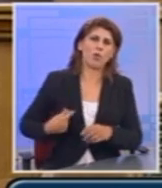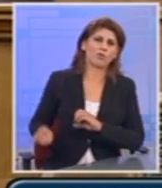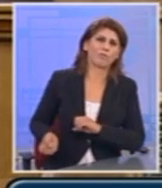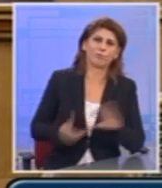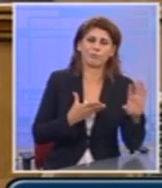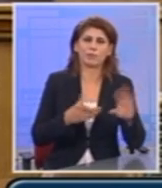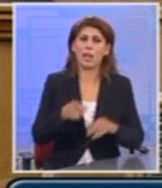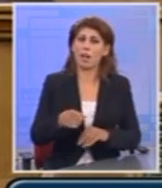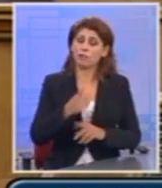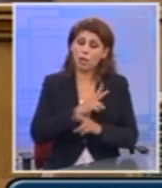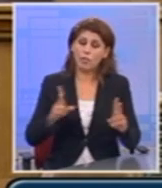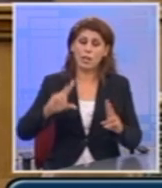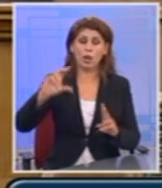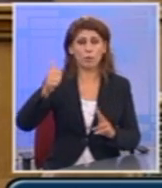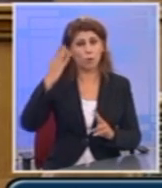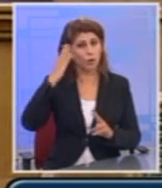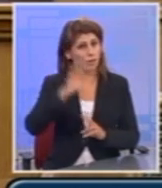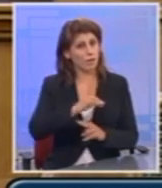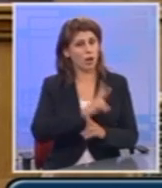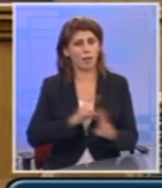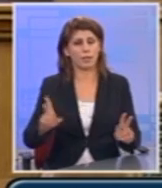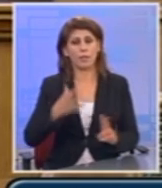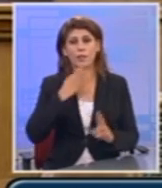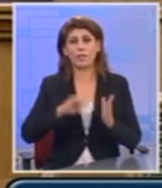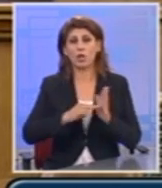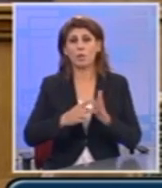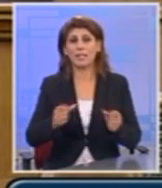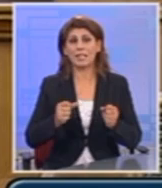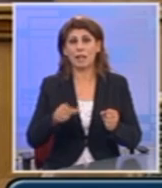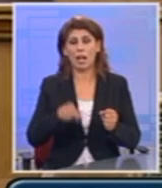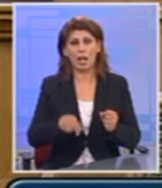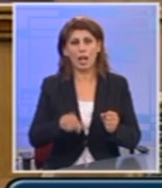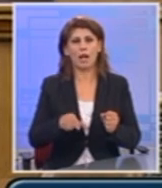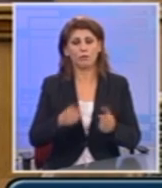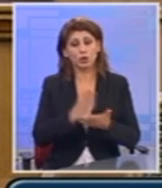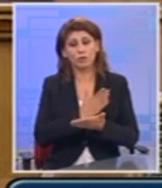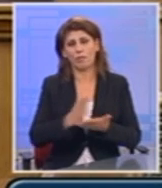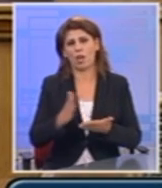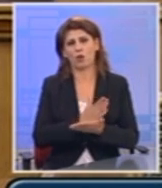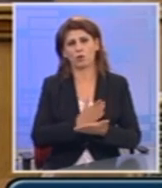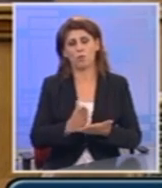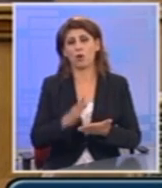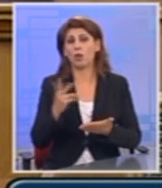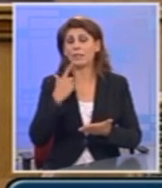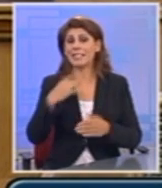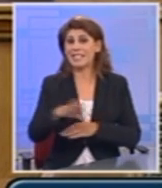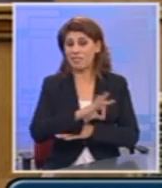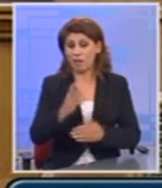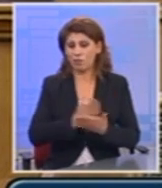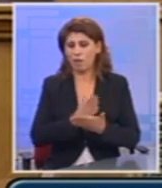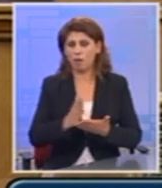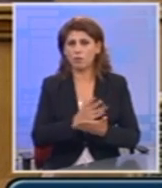σαφές την έκθεσή μας το πρώτο κεφάλαιο η οικονομική κρίση λοιπόν είναι αποτέλεσμα αυτών των σιμον οι οποίες σχεδιάστηκαν